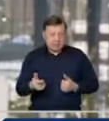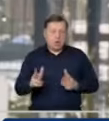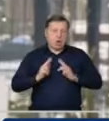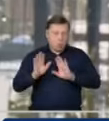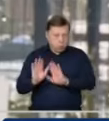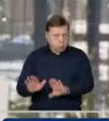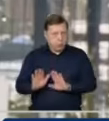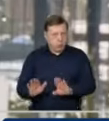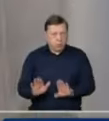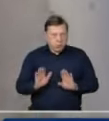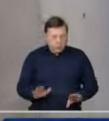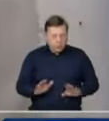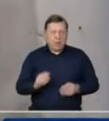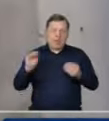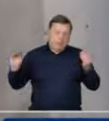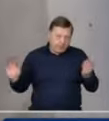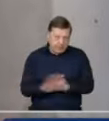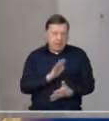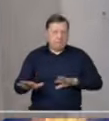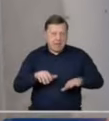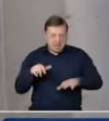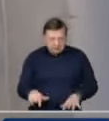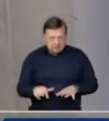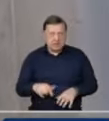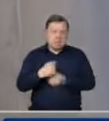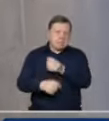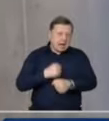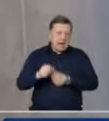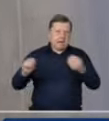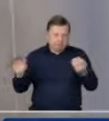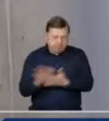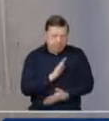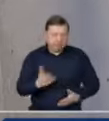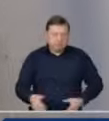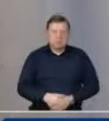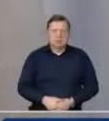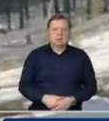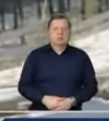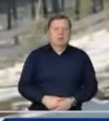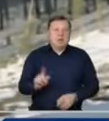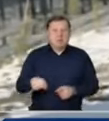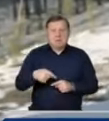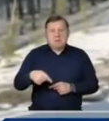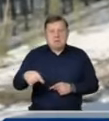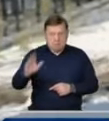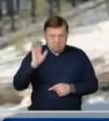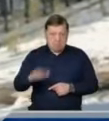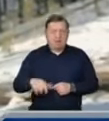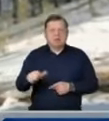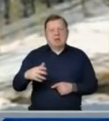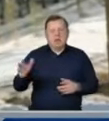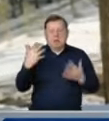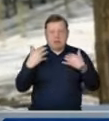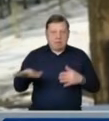odpoczął i oswoił się z miejscem oraz z pracownikami, którzy będą się nim zajmować. Niebawem Diego pojawi się na nowym wybiegu.